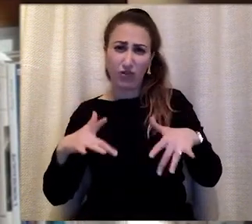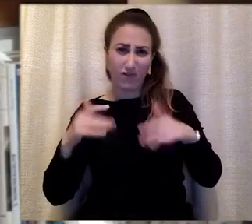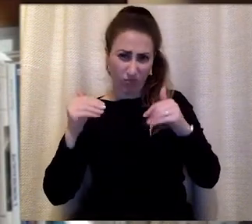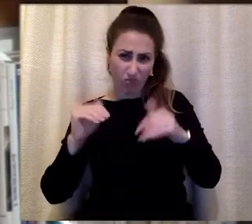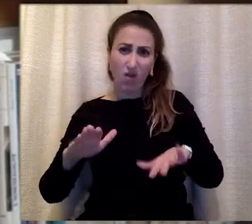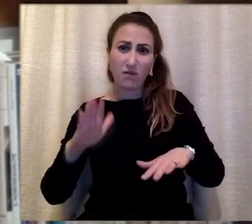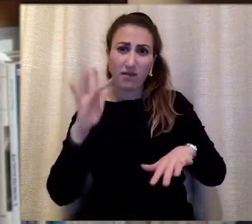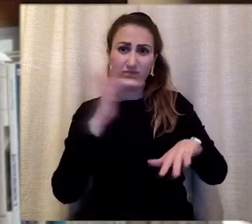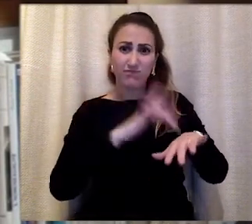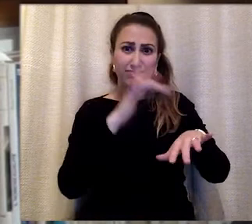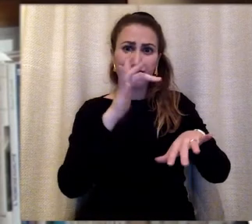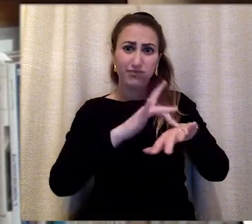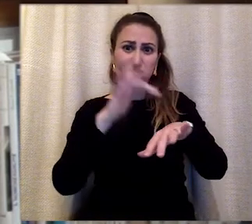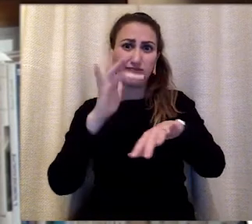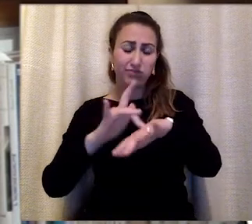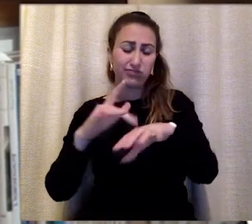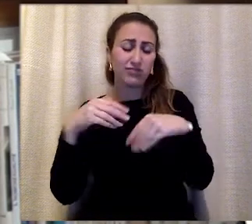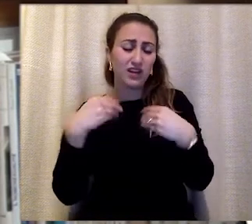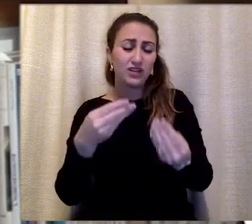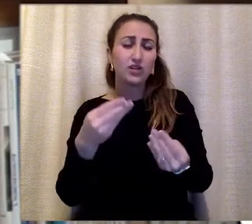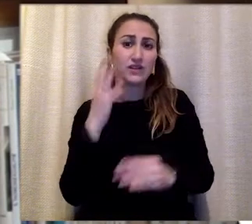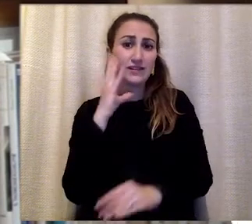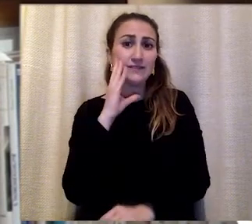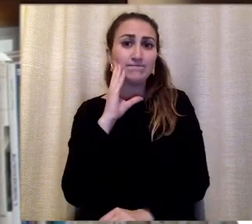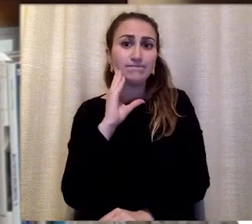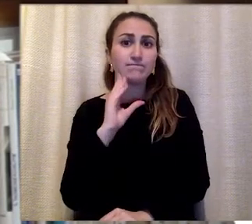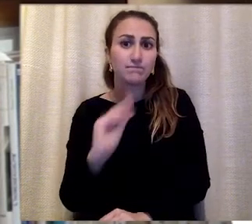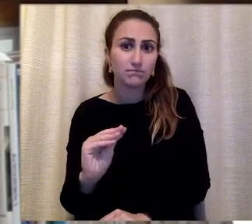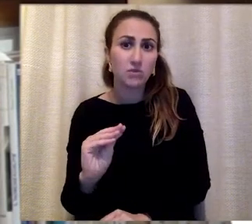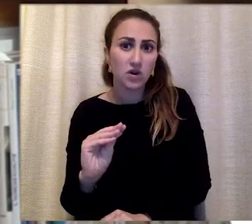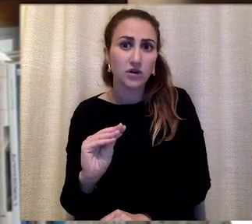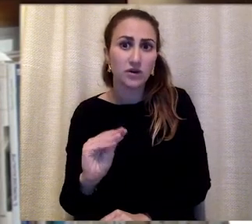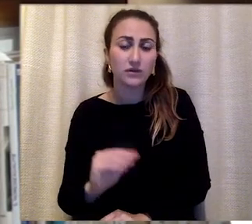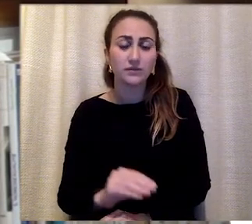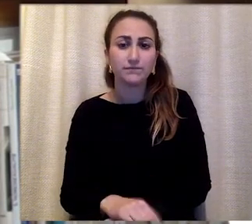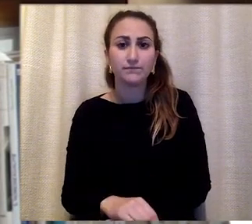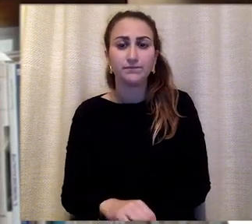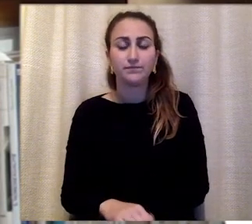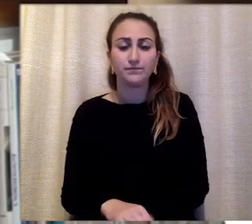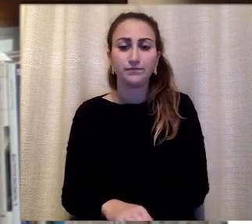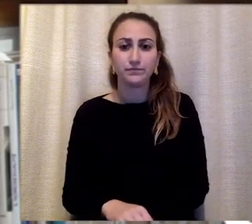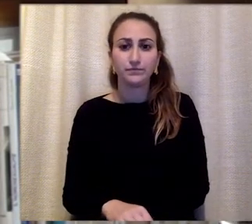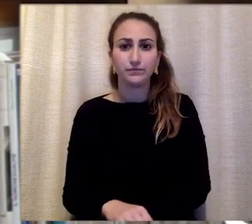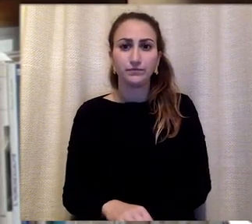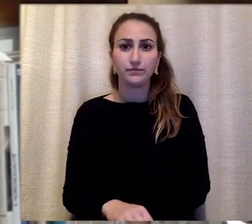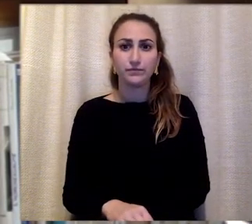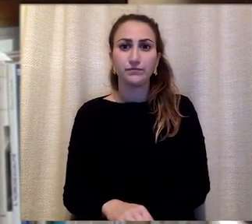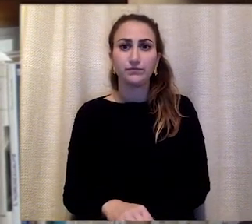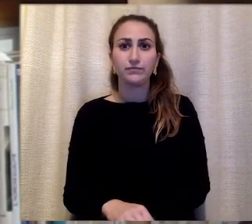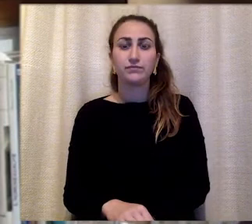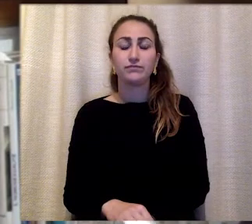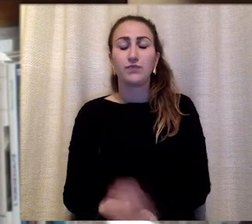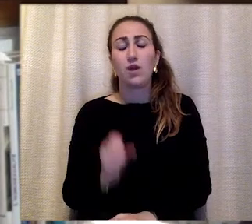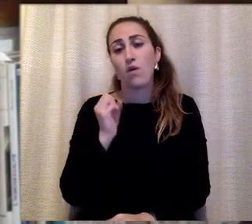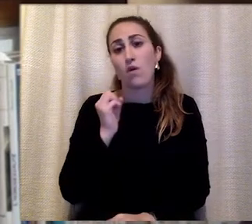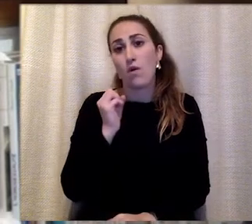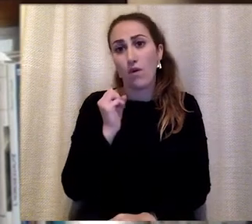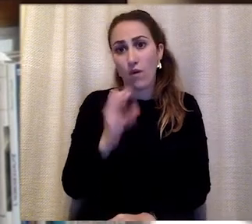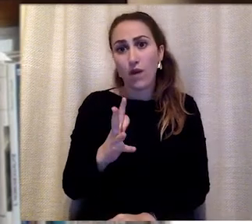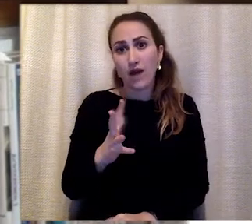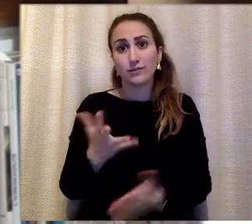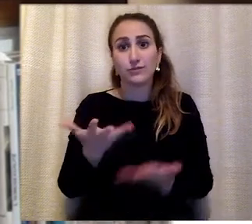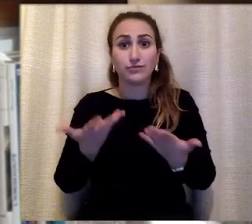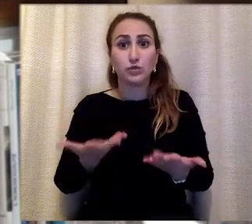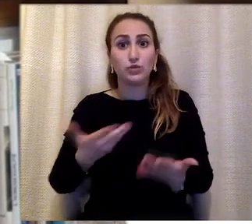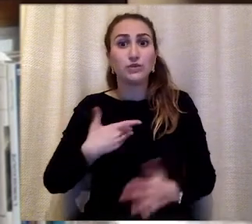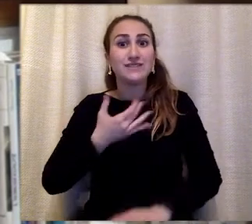malheureusement beaucoup de personnes. Et c'est pour cela que je profite de ce message aussi